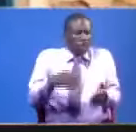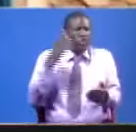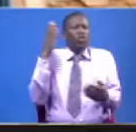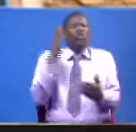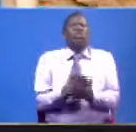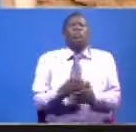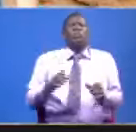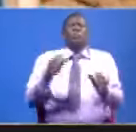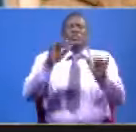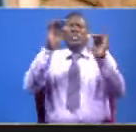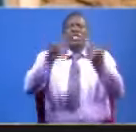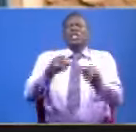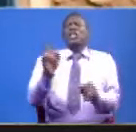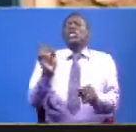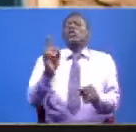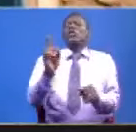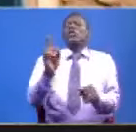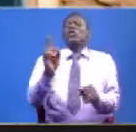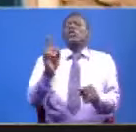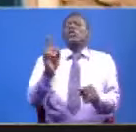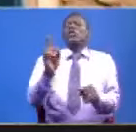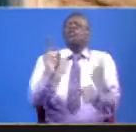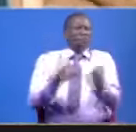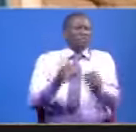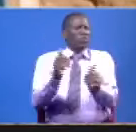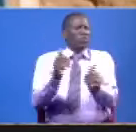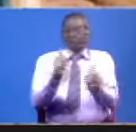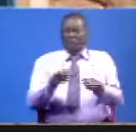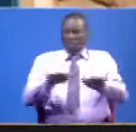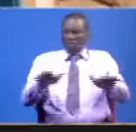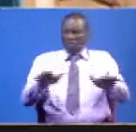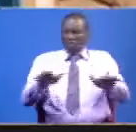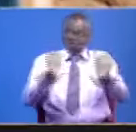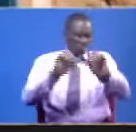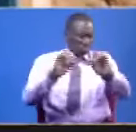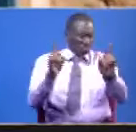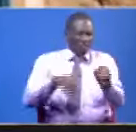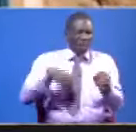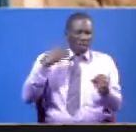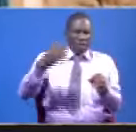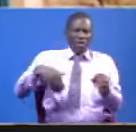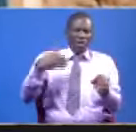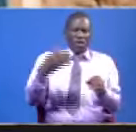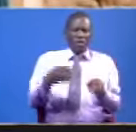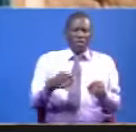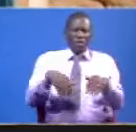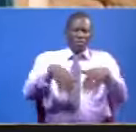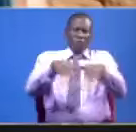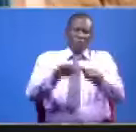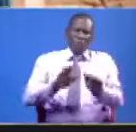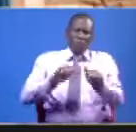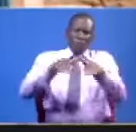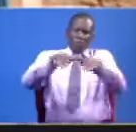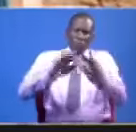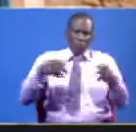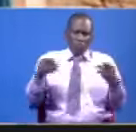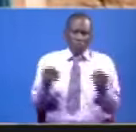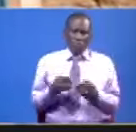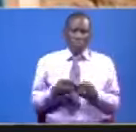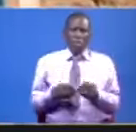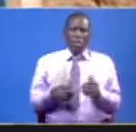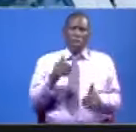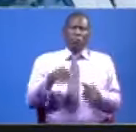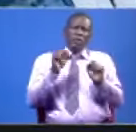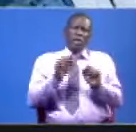hapa Nairobi mkisema ati mambo ni mazuri kwa ground. Kila siku ni mazishi. Ni mazishi yenye